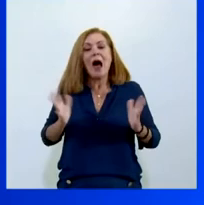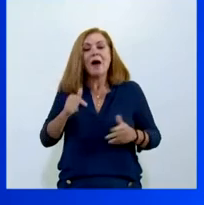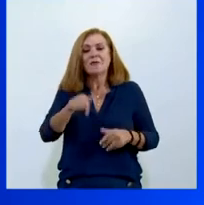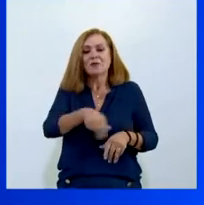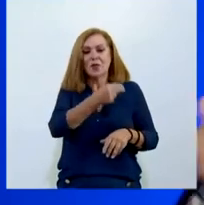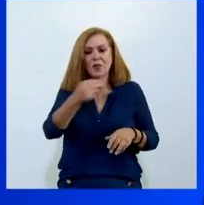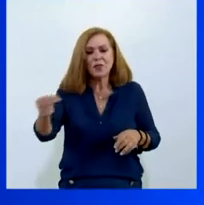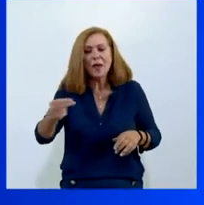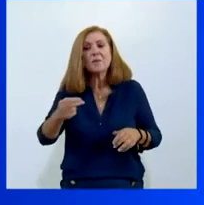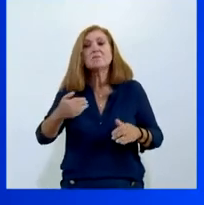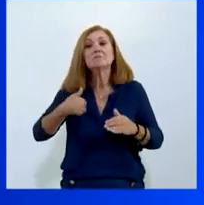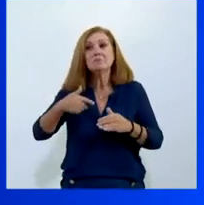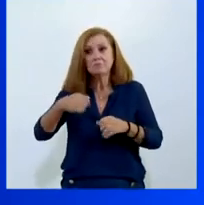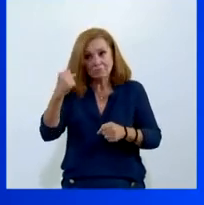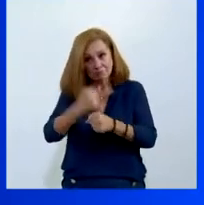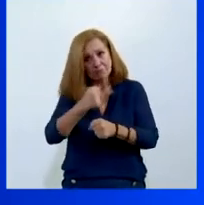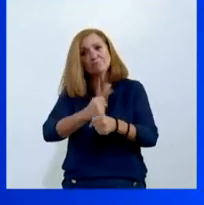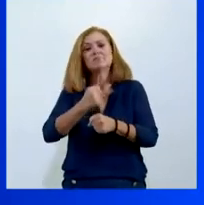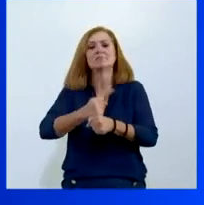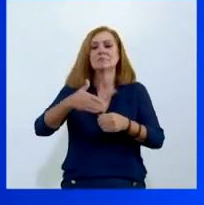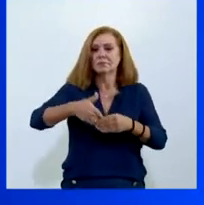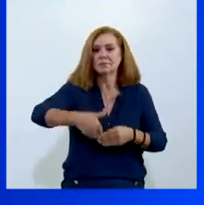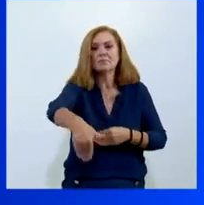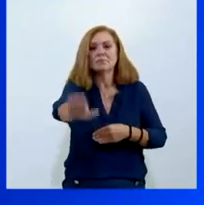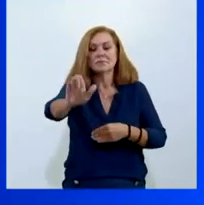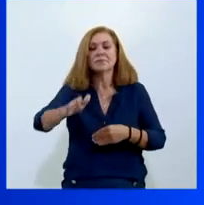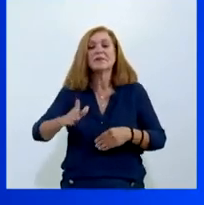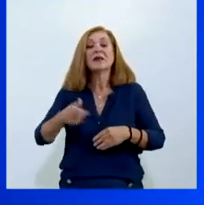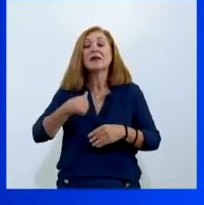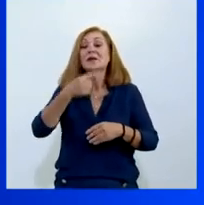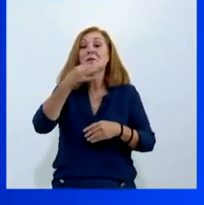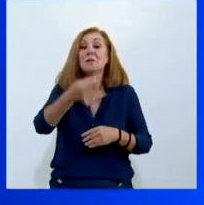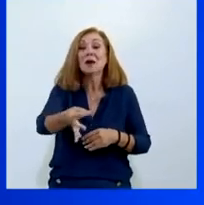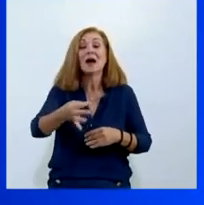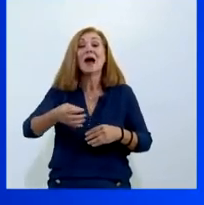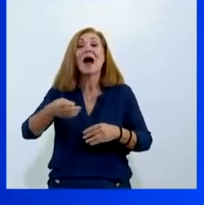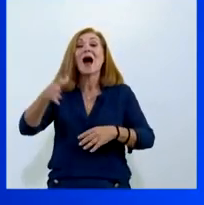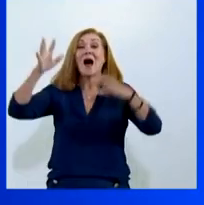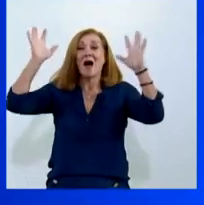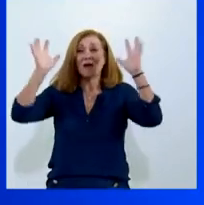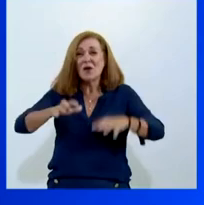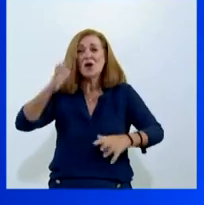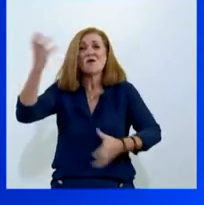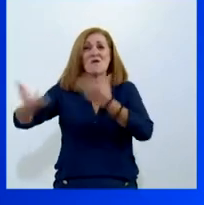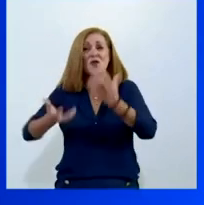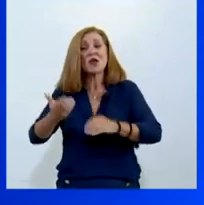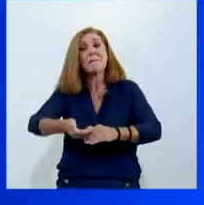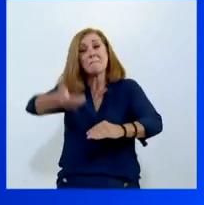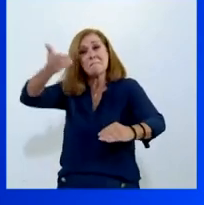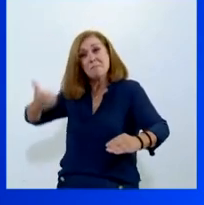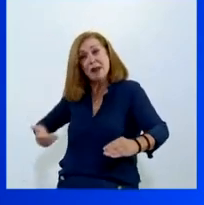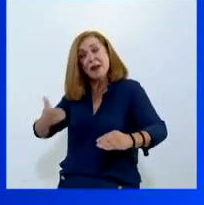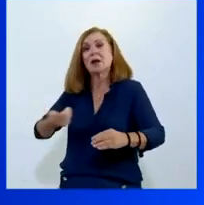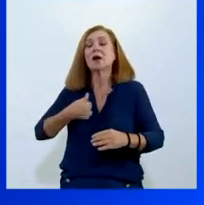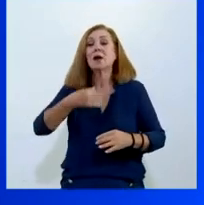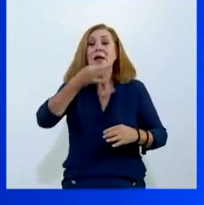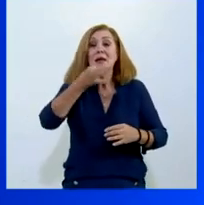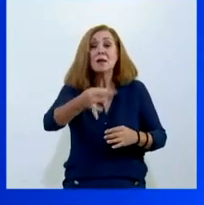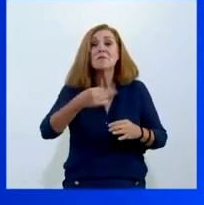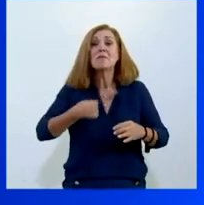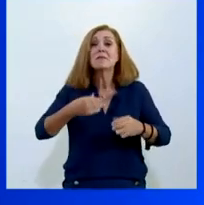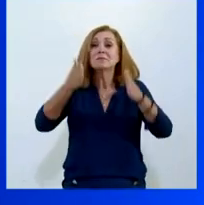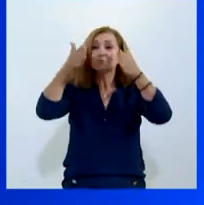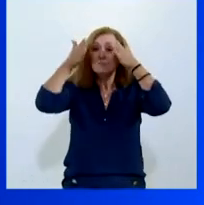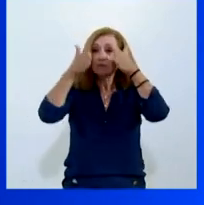οποίο θα μας απασχολήσει. Ήταν, θέλω να θυμίσω, στις προγραμματικές μου δηλώσεις πριν τις φυσικές καταστροφές, ως μια κεντρική προτεραιότητα